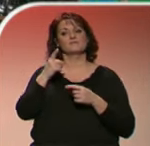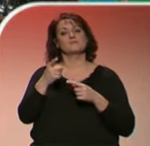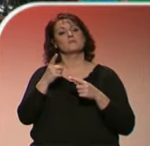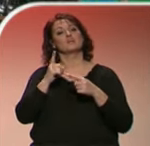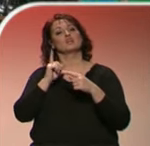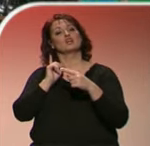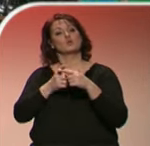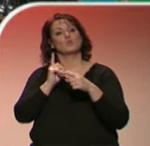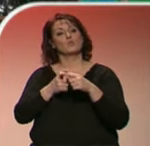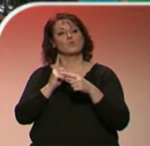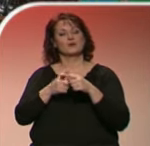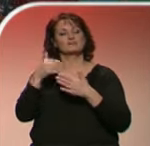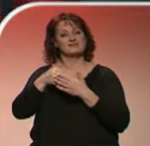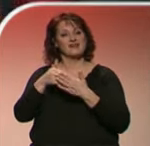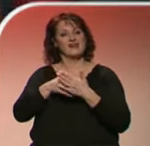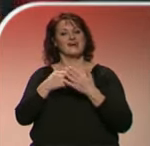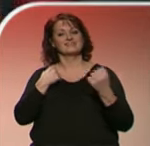Kurz obnáší